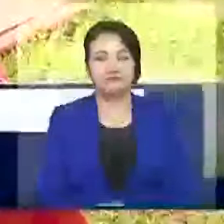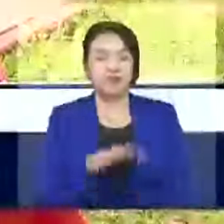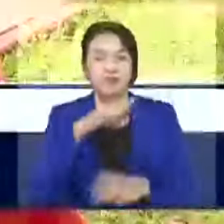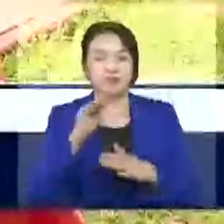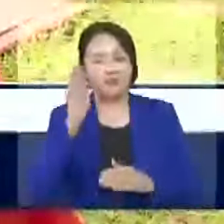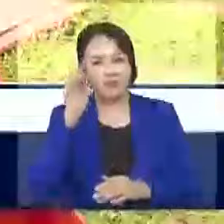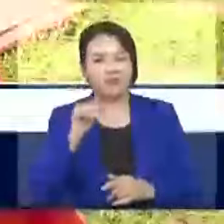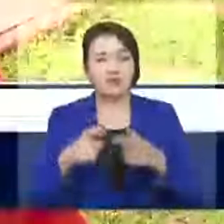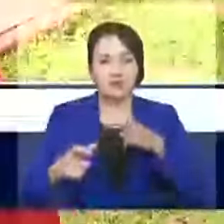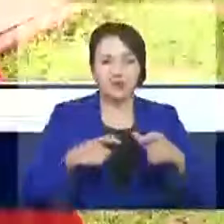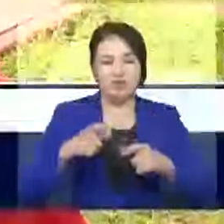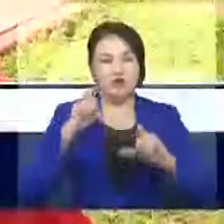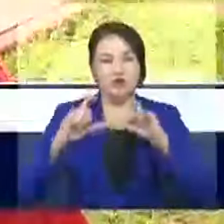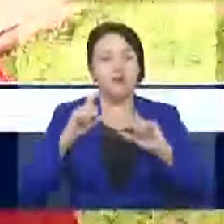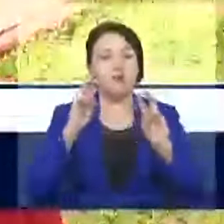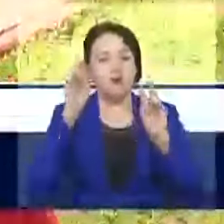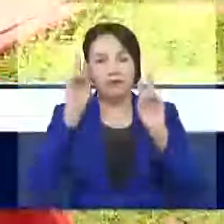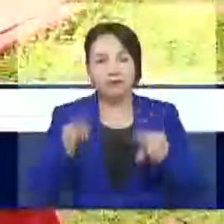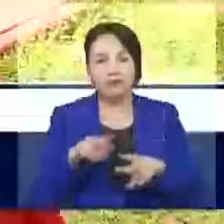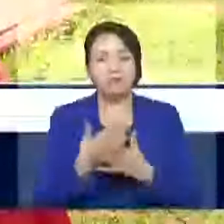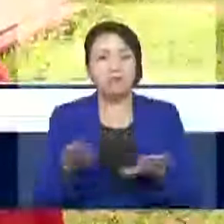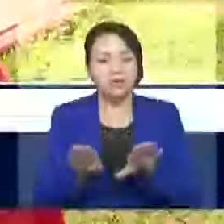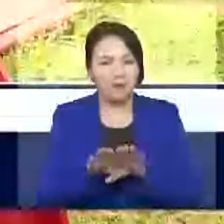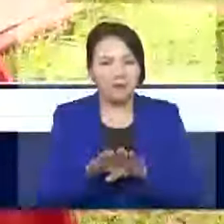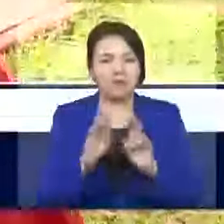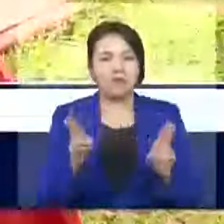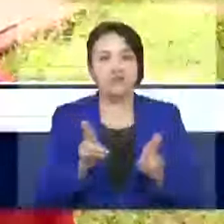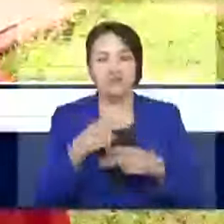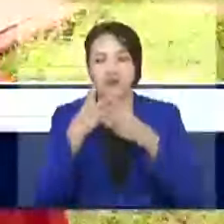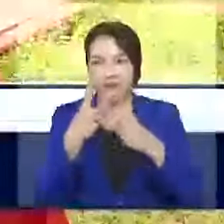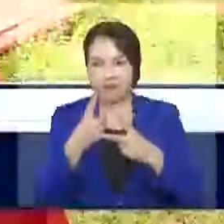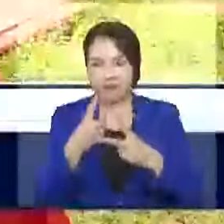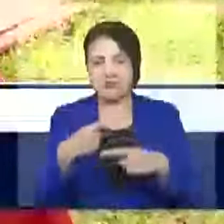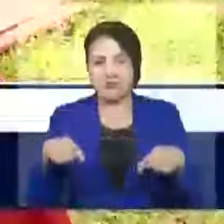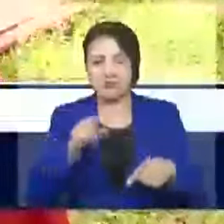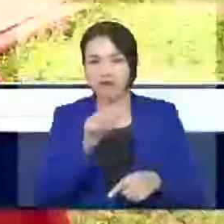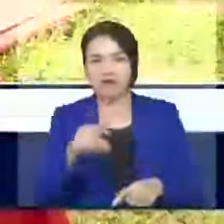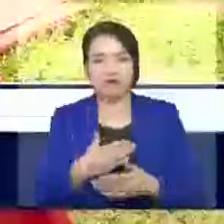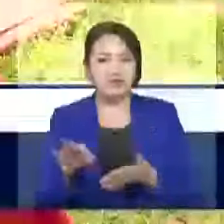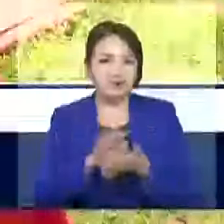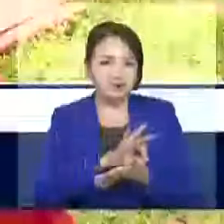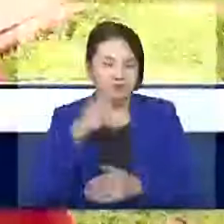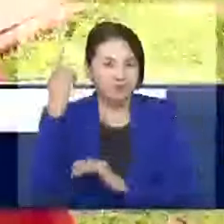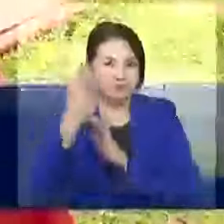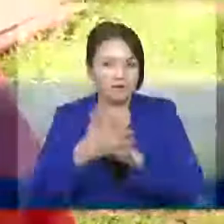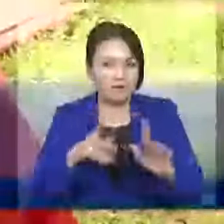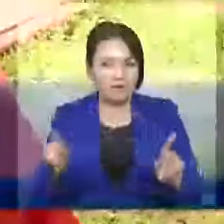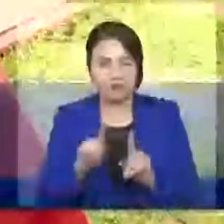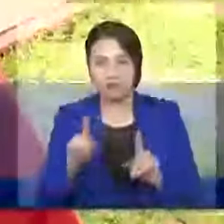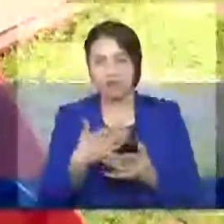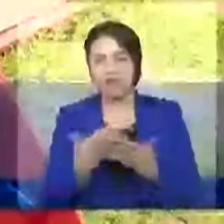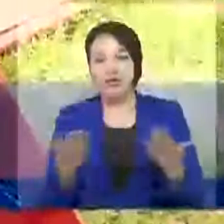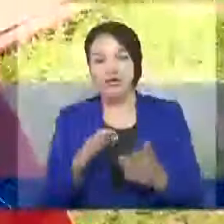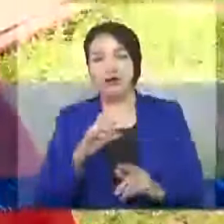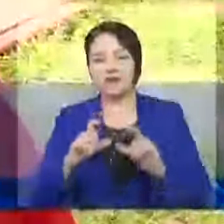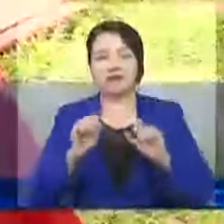Многие дети знают, как играть шашки, но мало кто умеет играть шахматы. Однако, когда они видят, как играют другие ребята, уже на автомате начинают понимать, что к чему. Какая